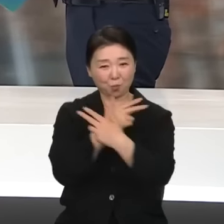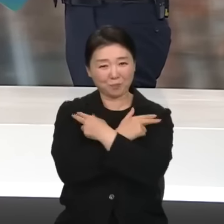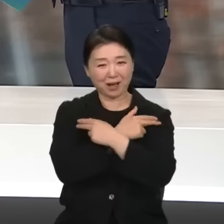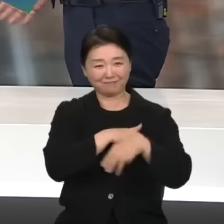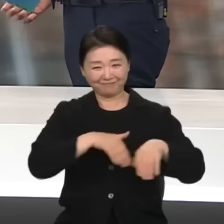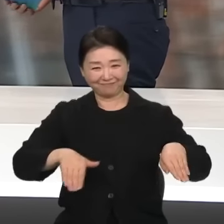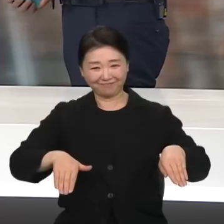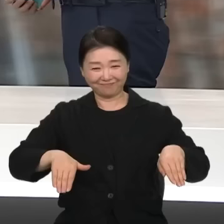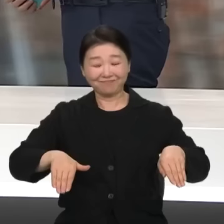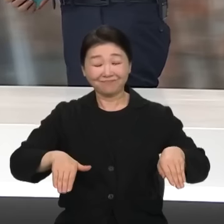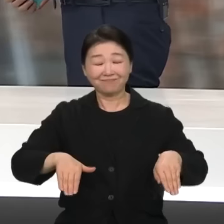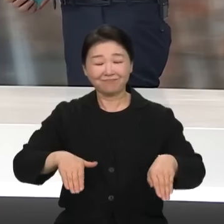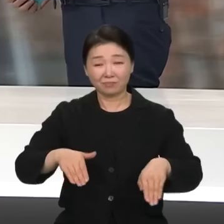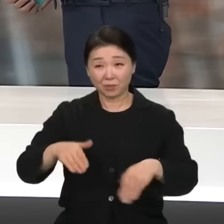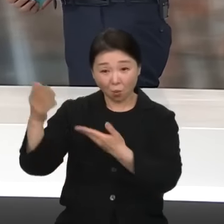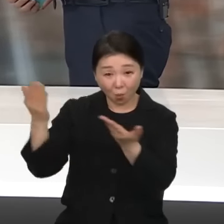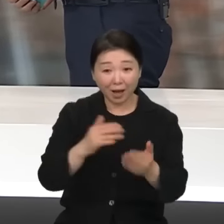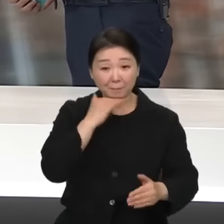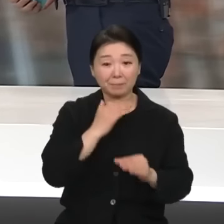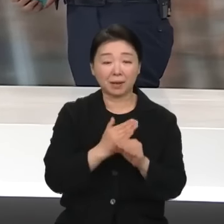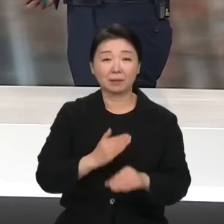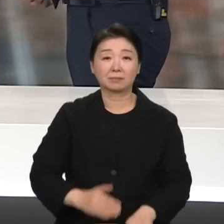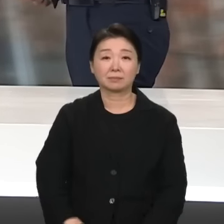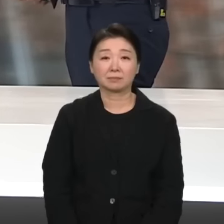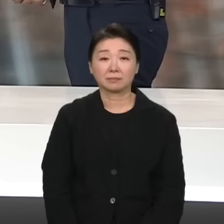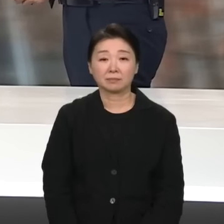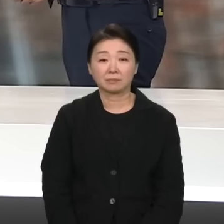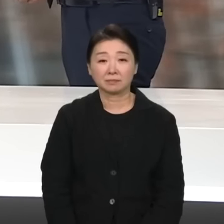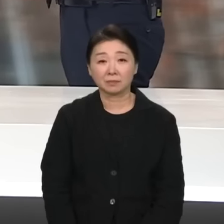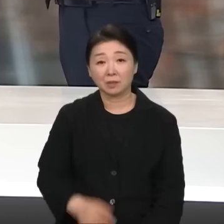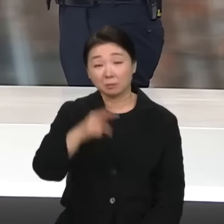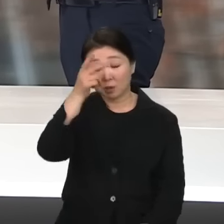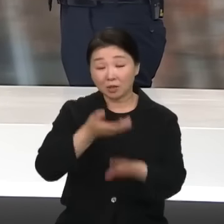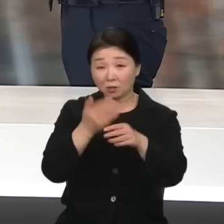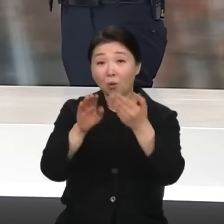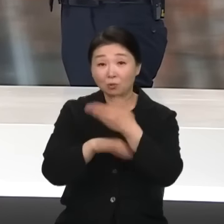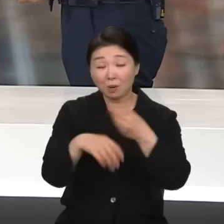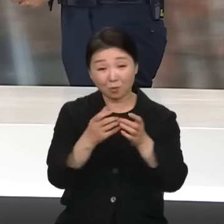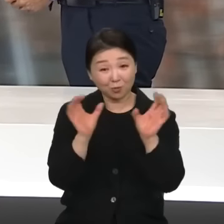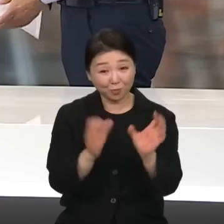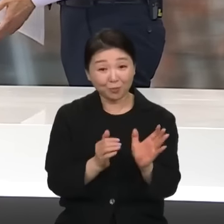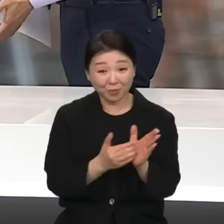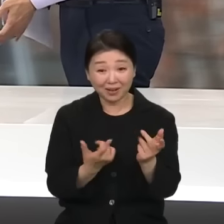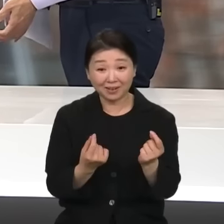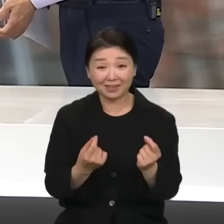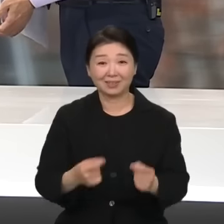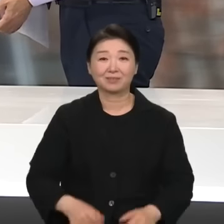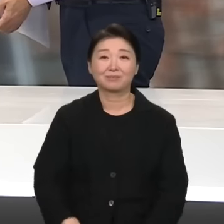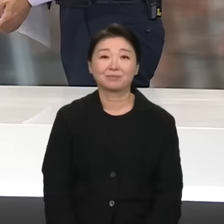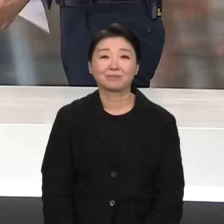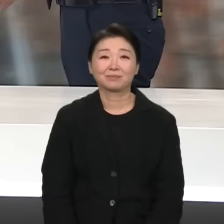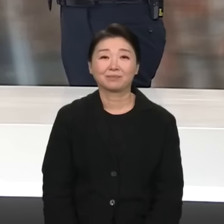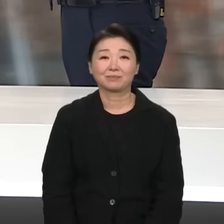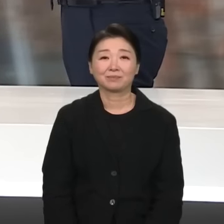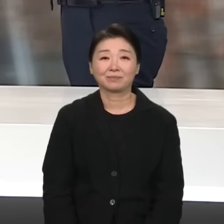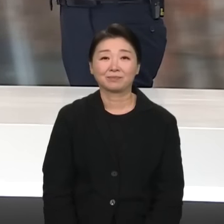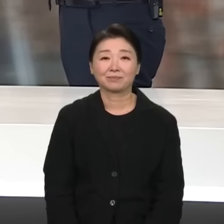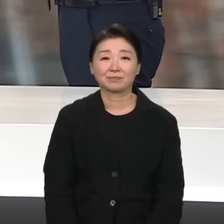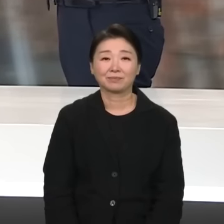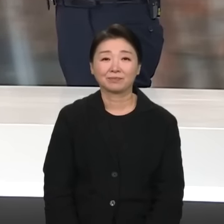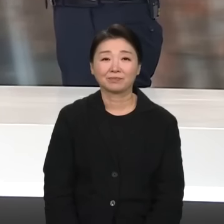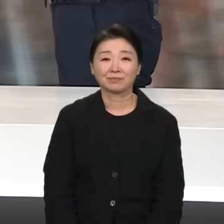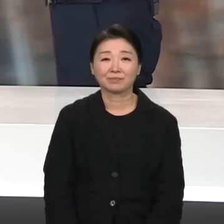그 당선자들을 기다리는 모습이 있었습니다. 네. 뭐 경찰 선후배들이 이렇게 다 모인 자리다. 뭐 이렇게 볼 수 있겠군요.